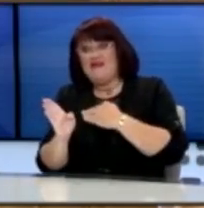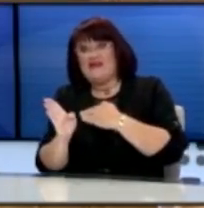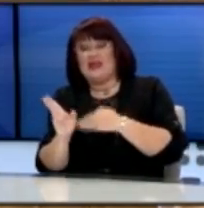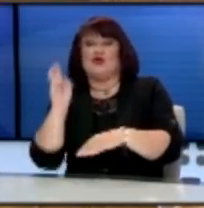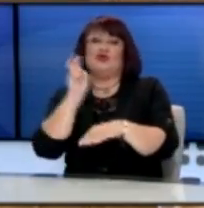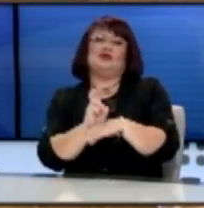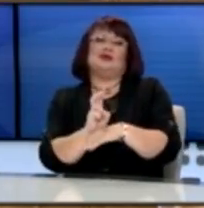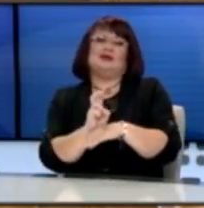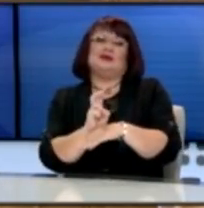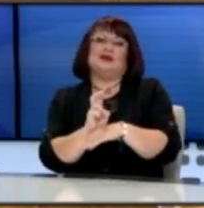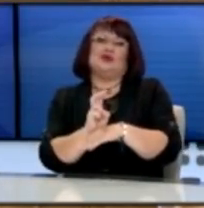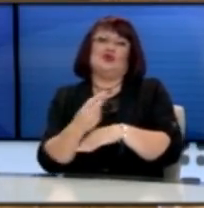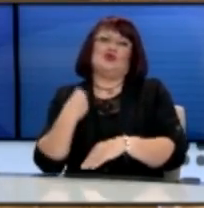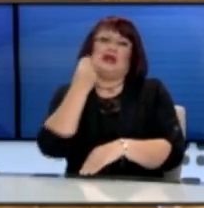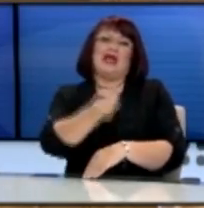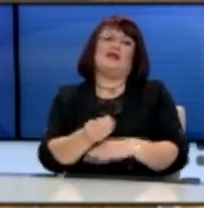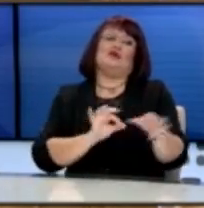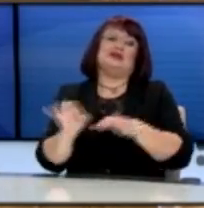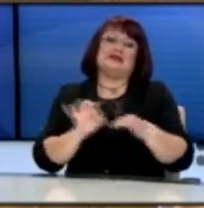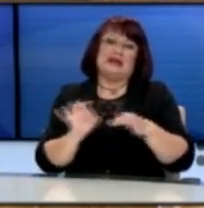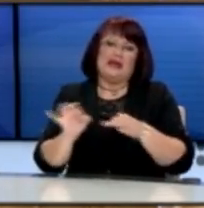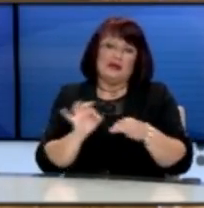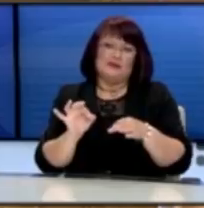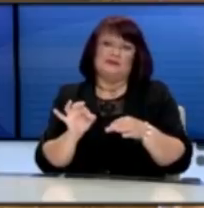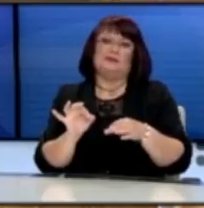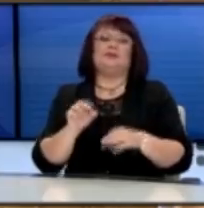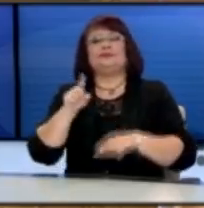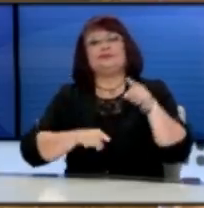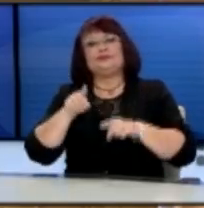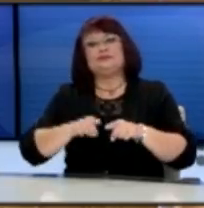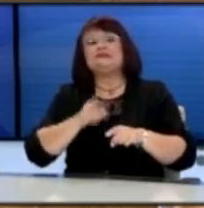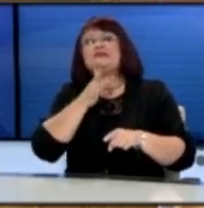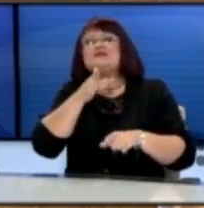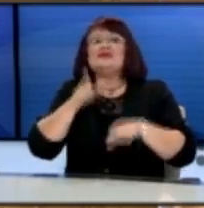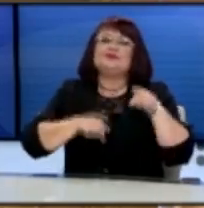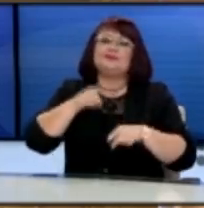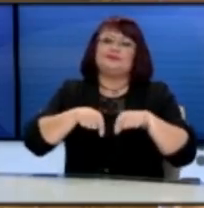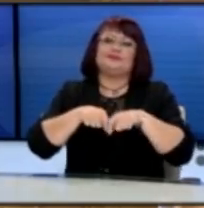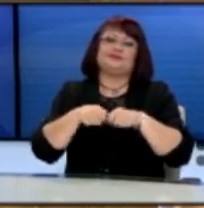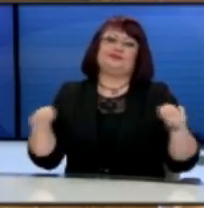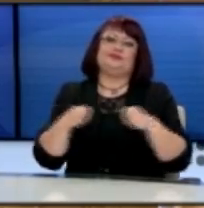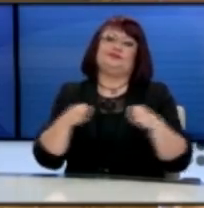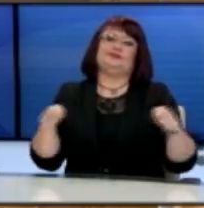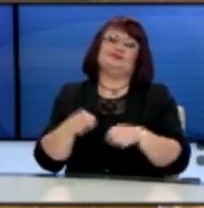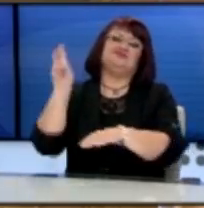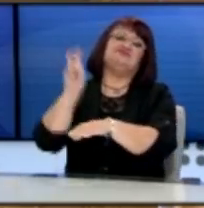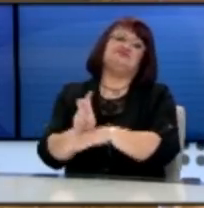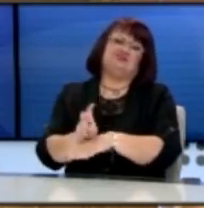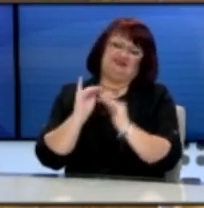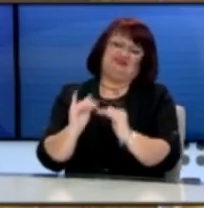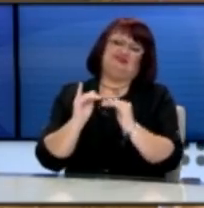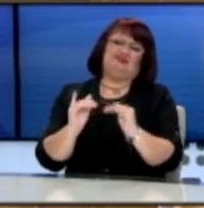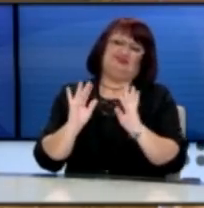στα κυβερνητικά συρτάρια κανένα τέτοιο σχέδιο και όχι κάποια αποσπασματικά μέτρα που κινούνται στην